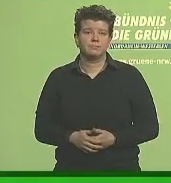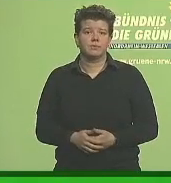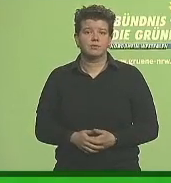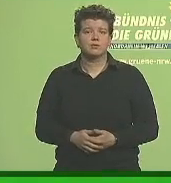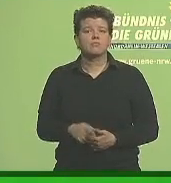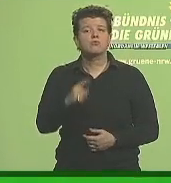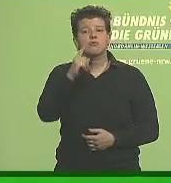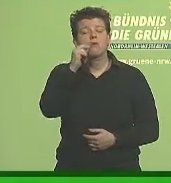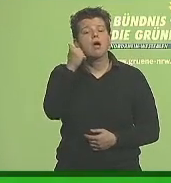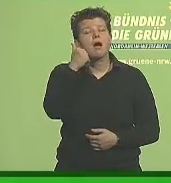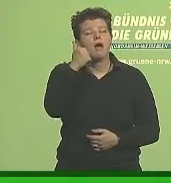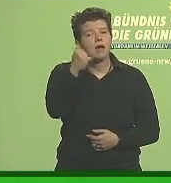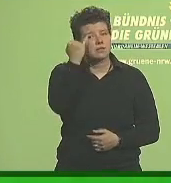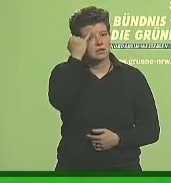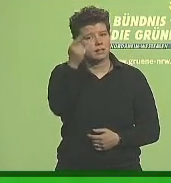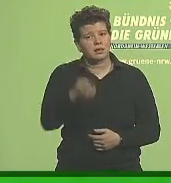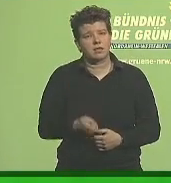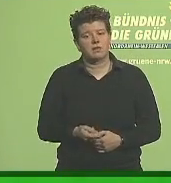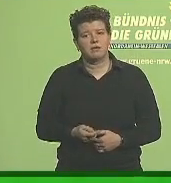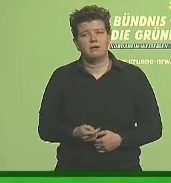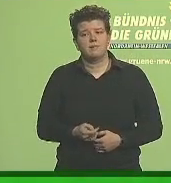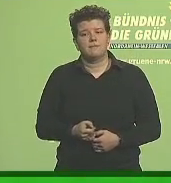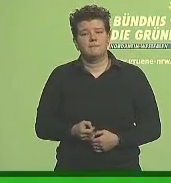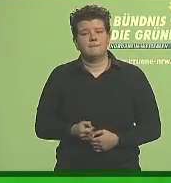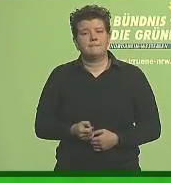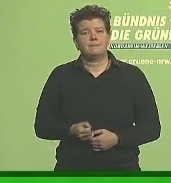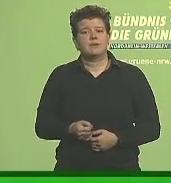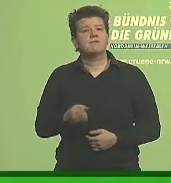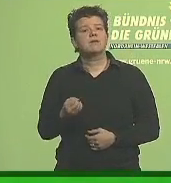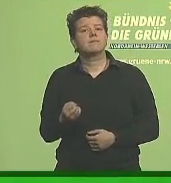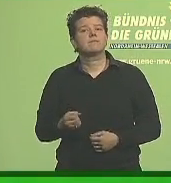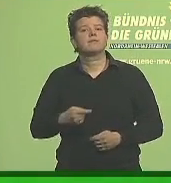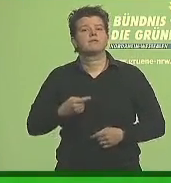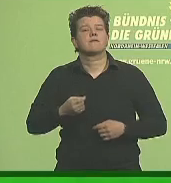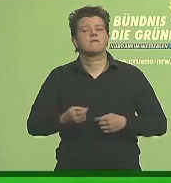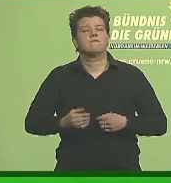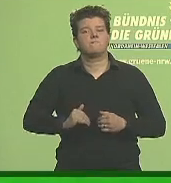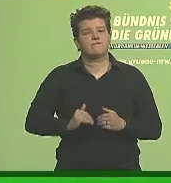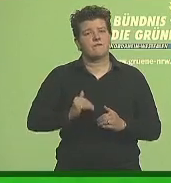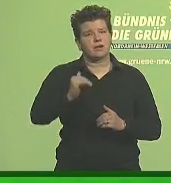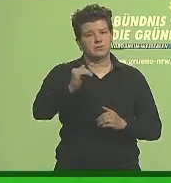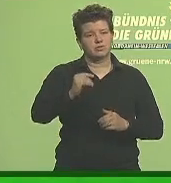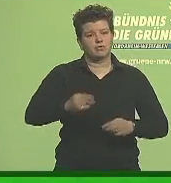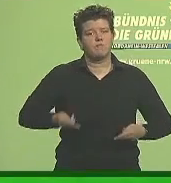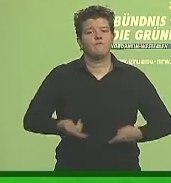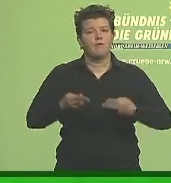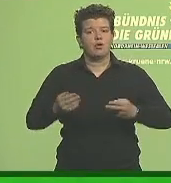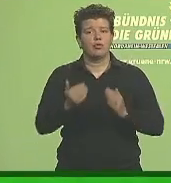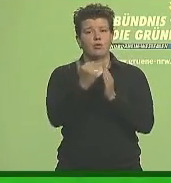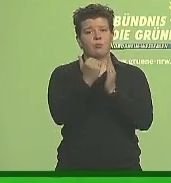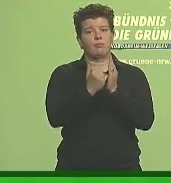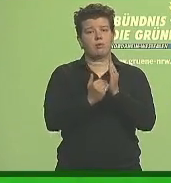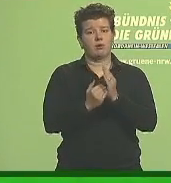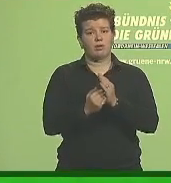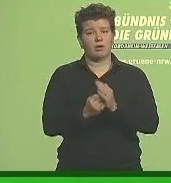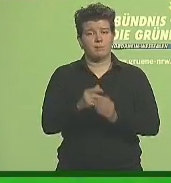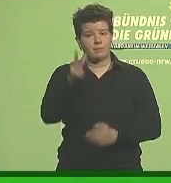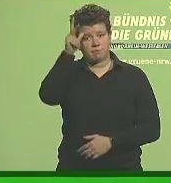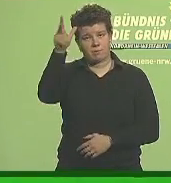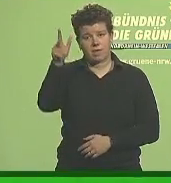lassen, das war ein Kraftwerksförderungsprogramm von Herrn Rösler. Der wollte aus dem